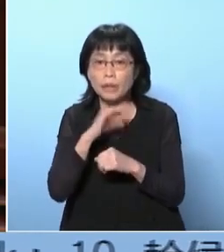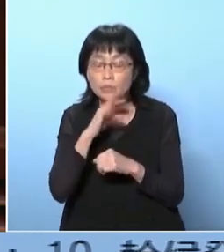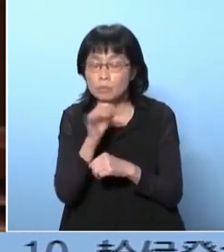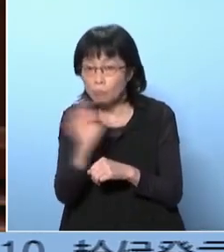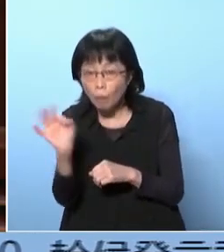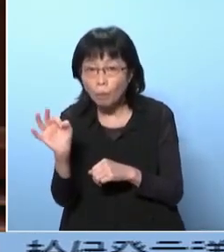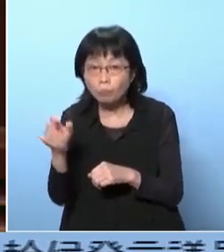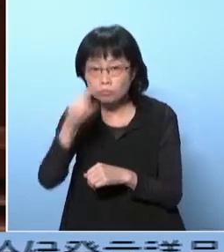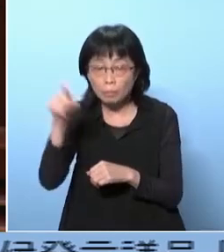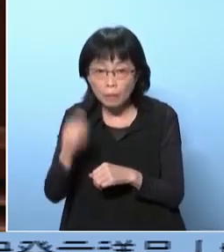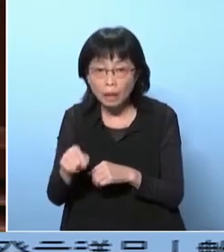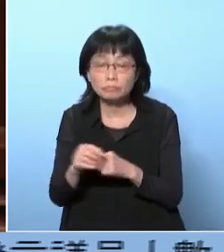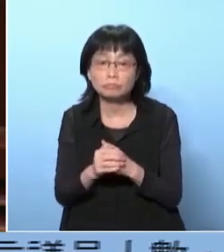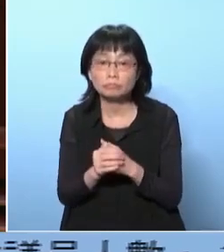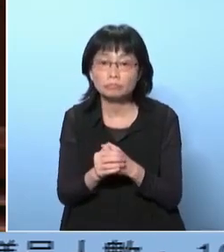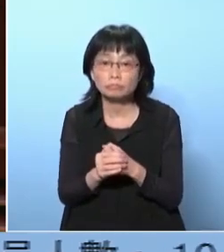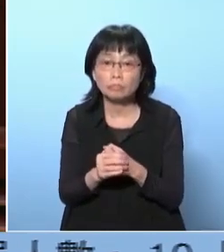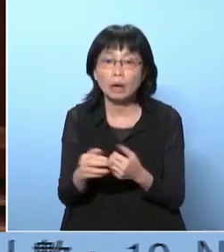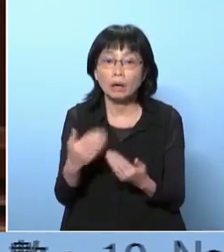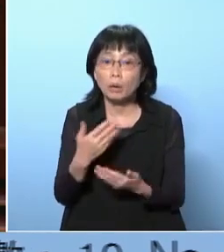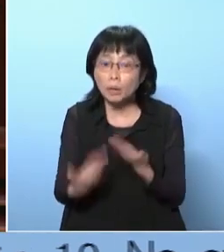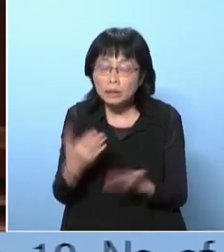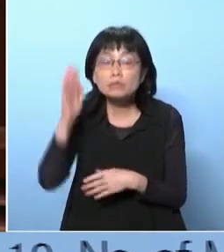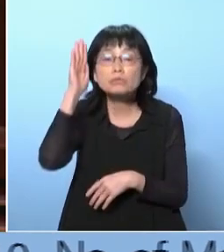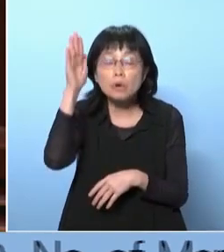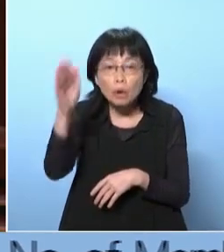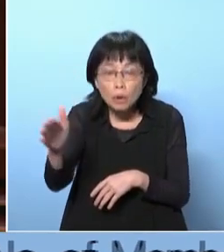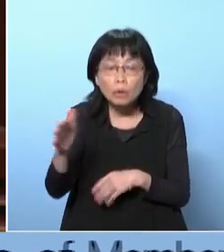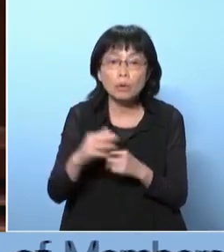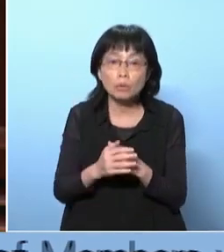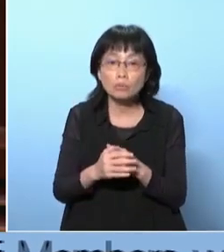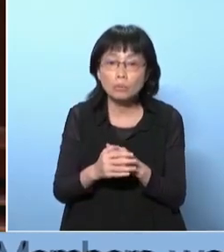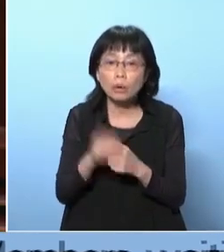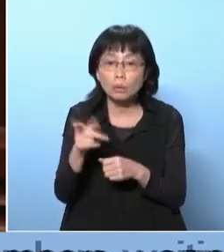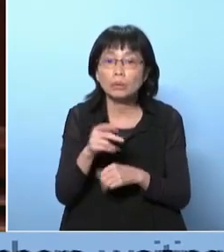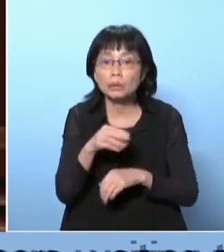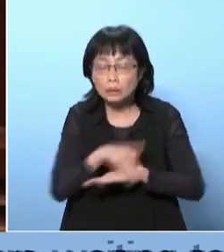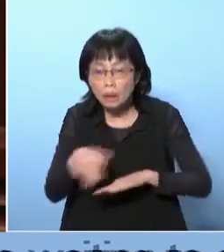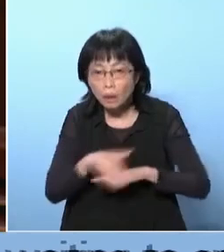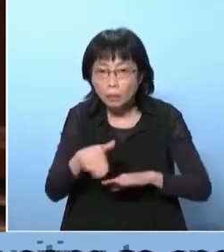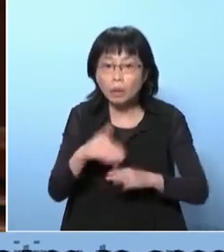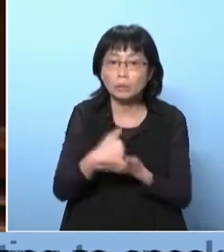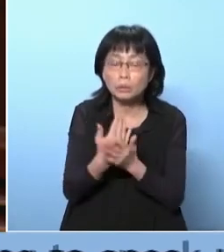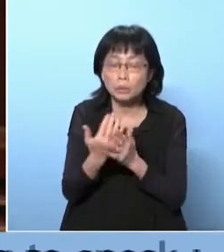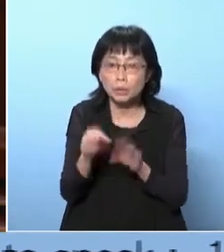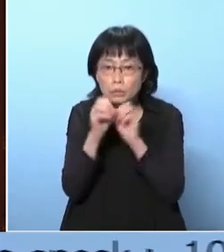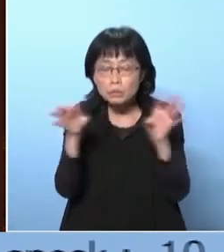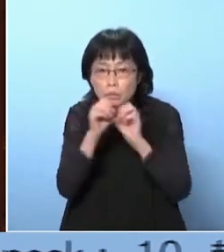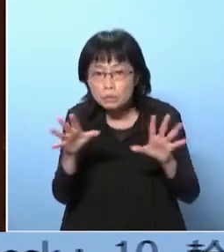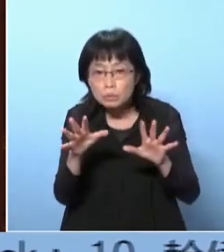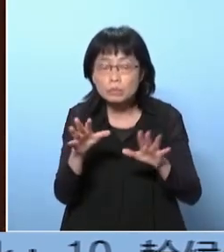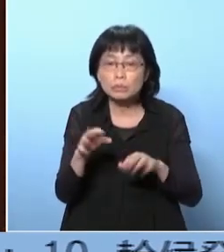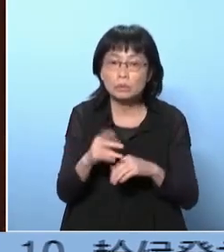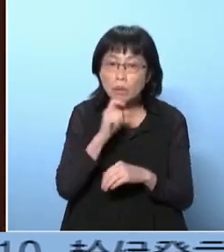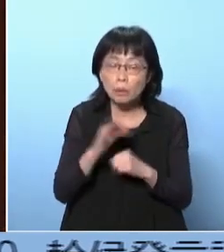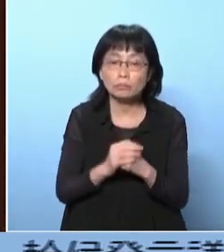如否原因為何，以及未來會否制定有關措施。